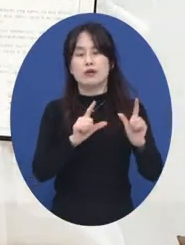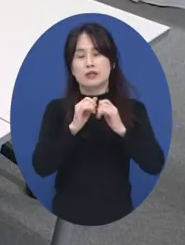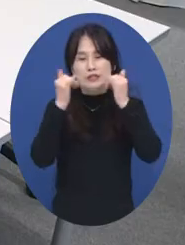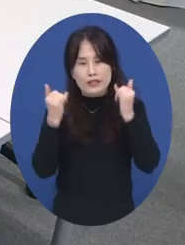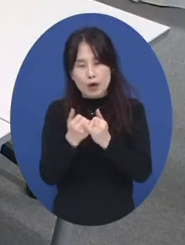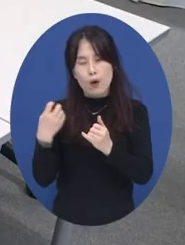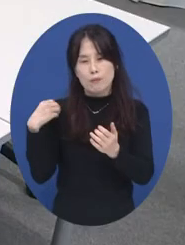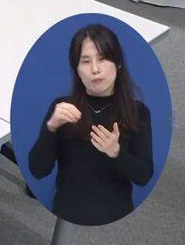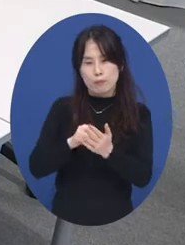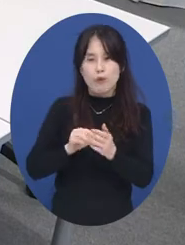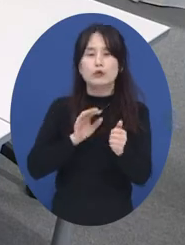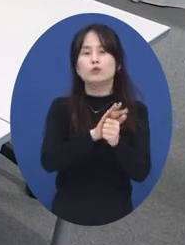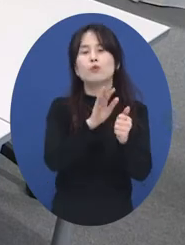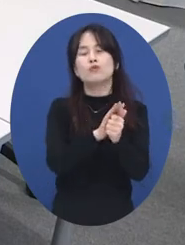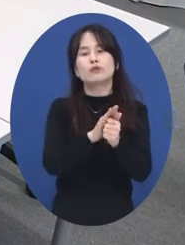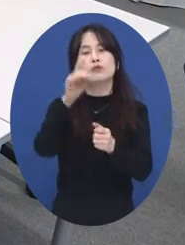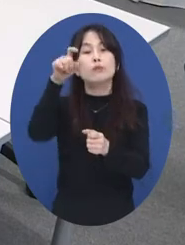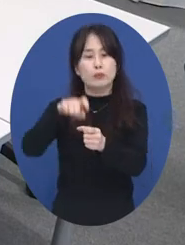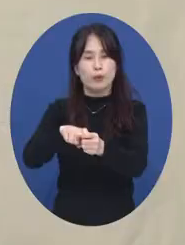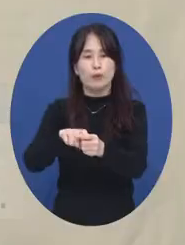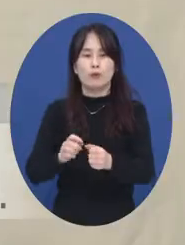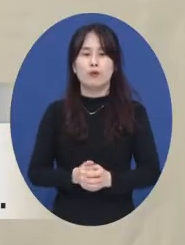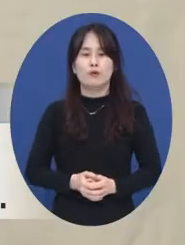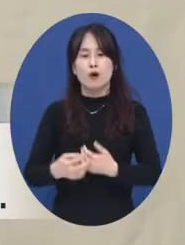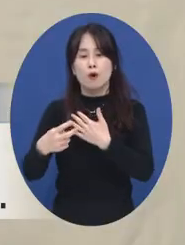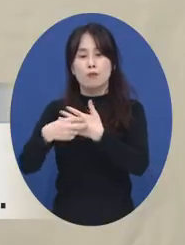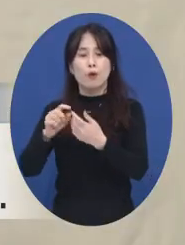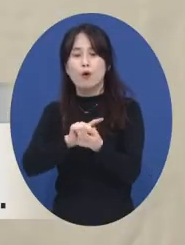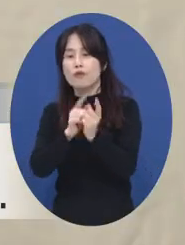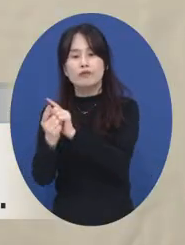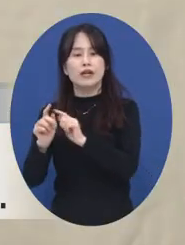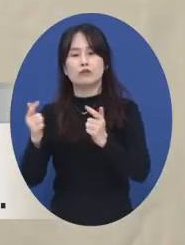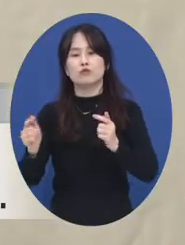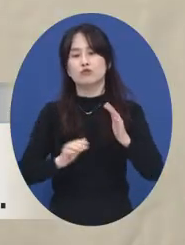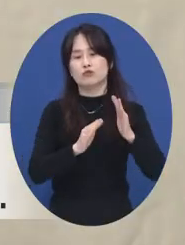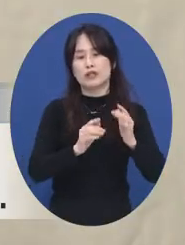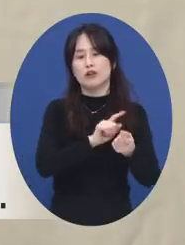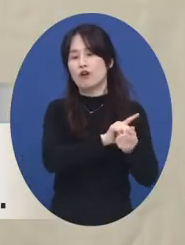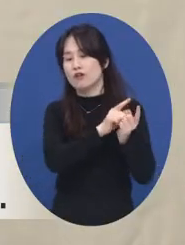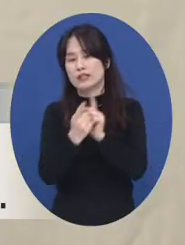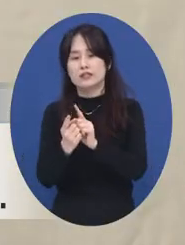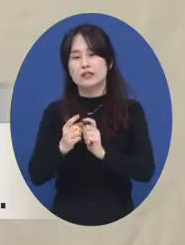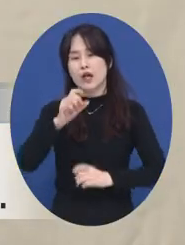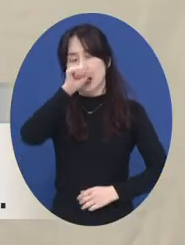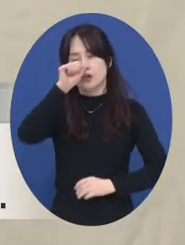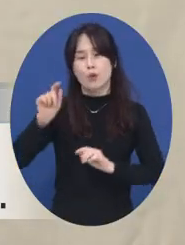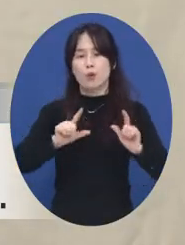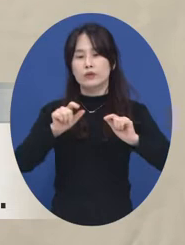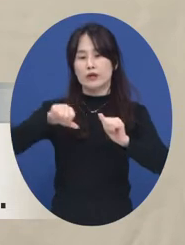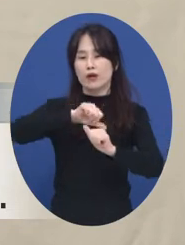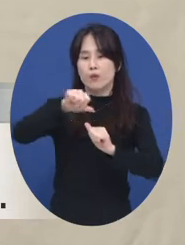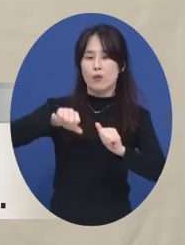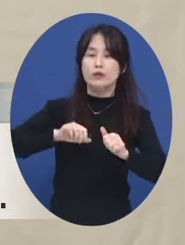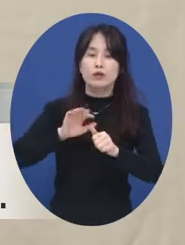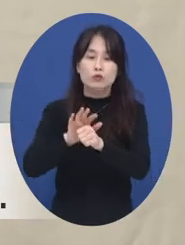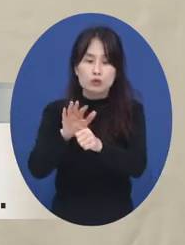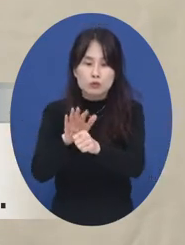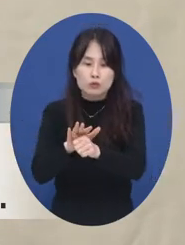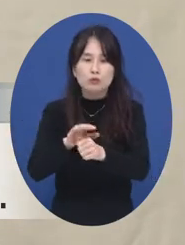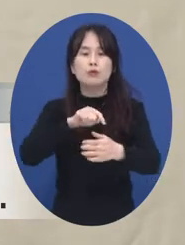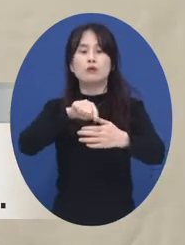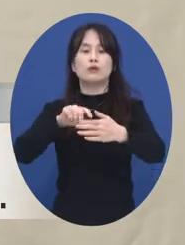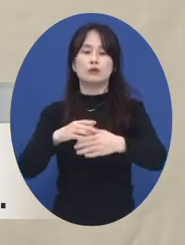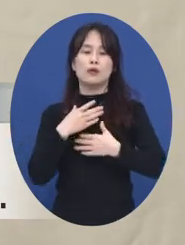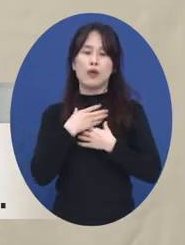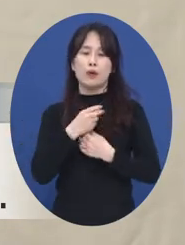할수 있도록 돕는 게 목표입니다. 병원을 대체하는 것이 아니라 가정을 대체하는 그런 정말 좋은